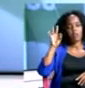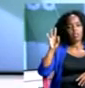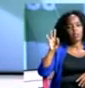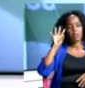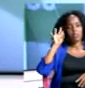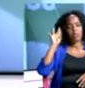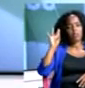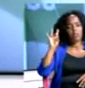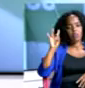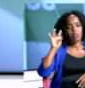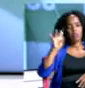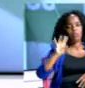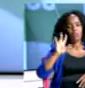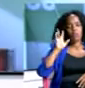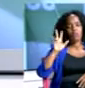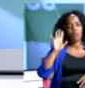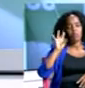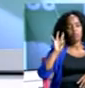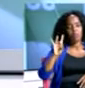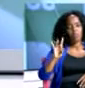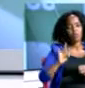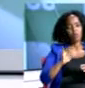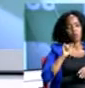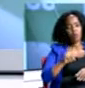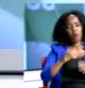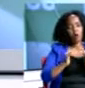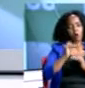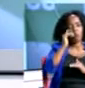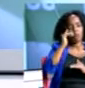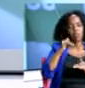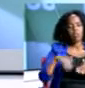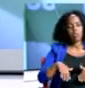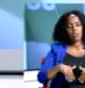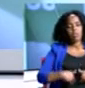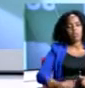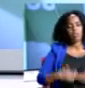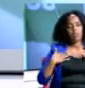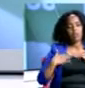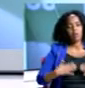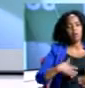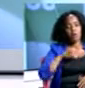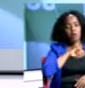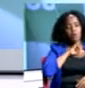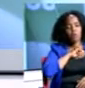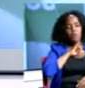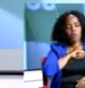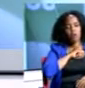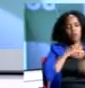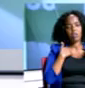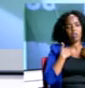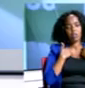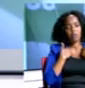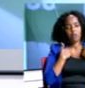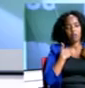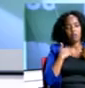celsius saddomi sadeti tuqa ol qaba achinash daddabbi qama qufa fi daddabbi qama fatigi kan jedan sun qaba